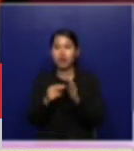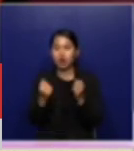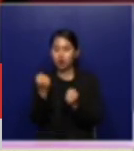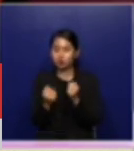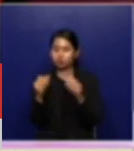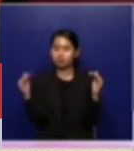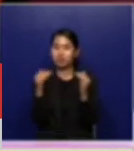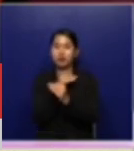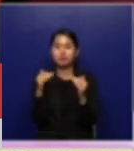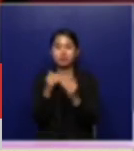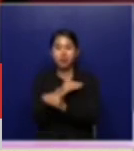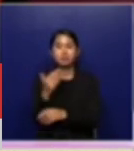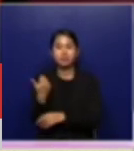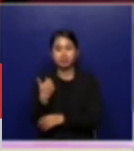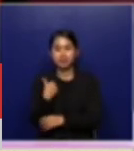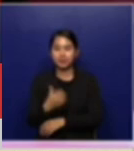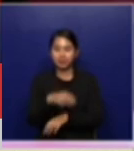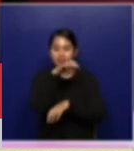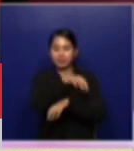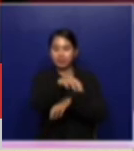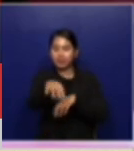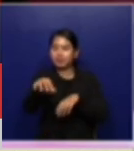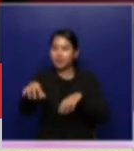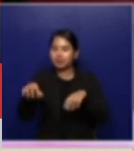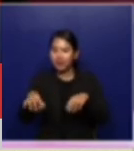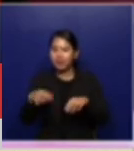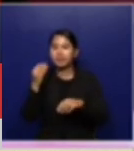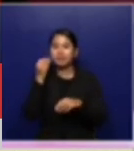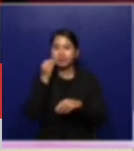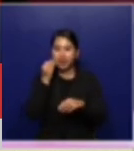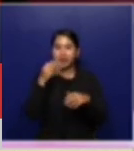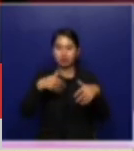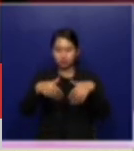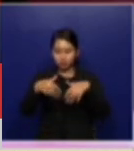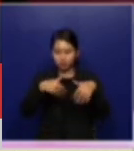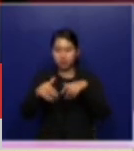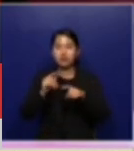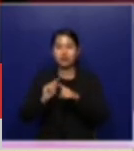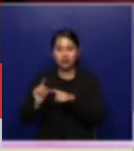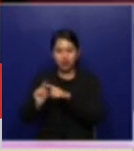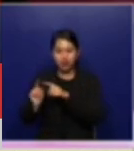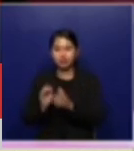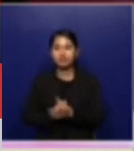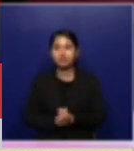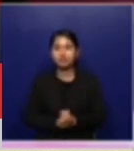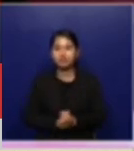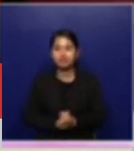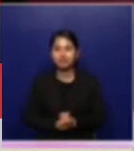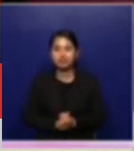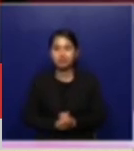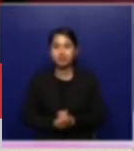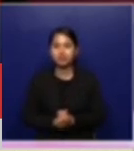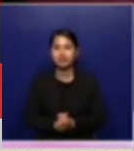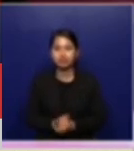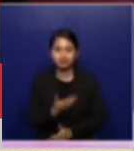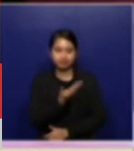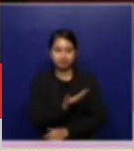ายมีหลายหน่วยงานมีหลายหมู่บ้านที่ใช้เส้นทางนี้ค่ะท่านประธานคะ ครับ